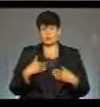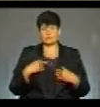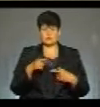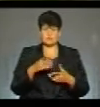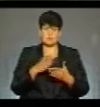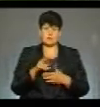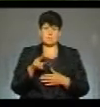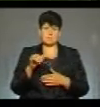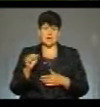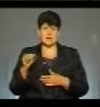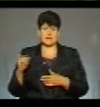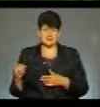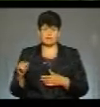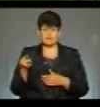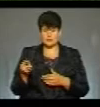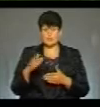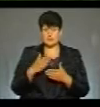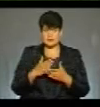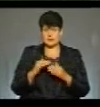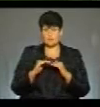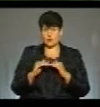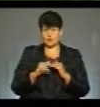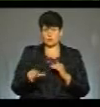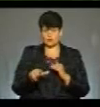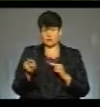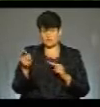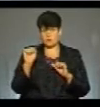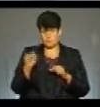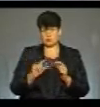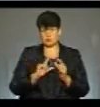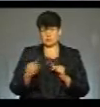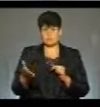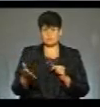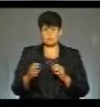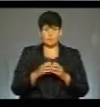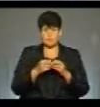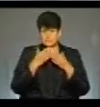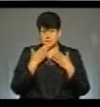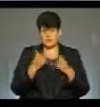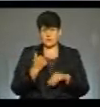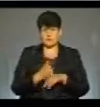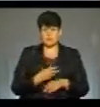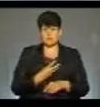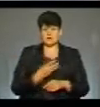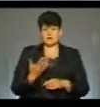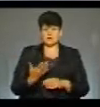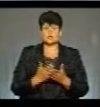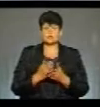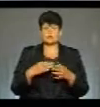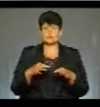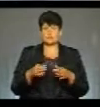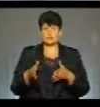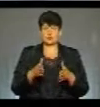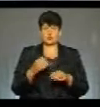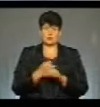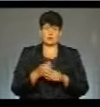людські паї. Але вона як є польова дорога, по ній можна зараз транспорт рухатися. І проблем немає, головне бажання служби автомобільних доріг зробити